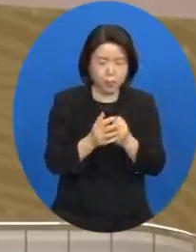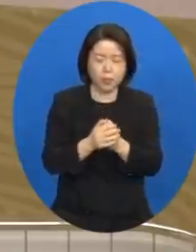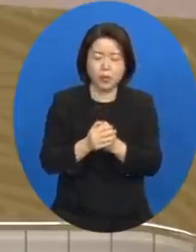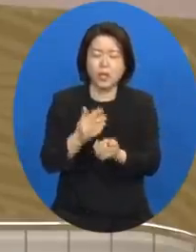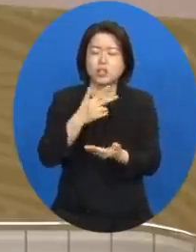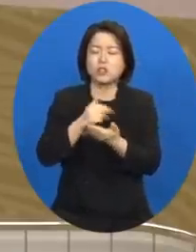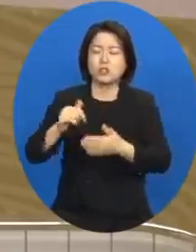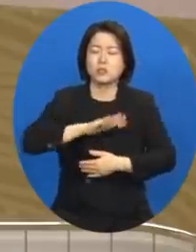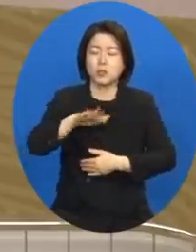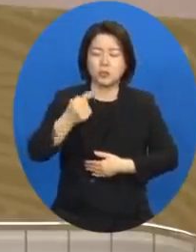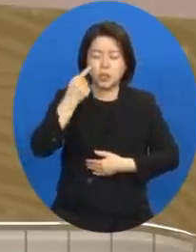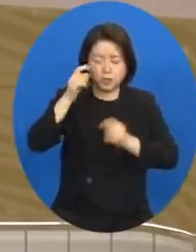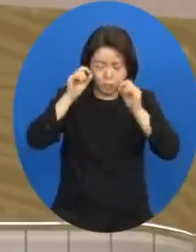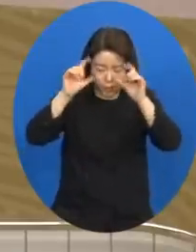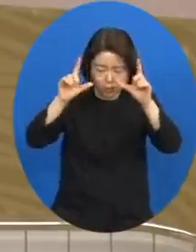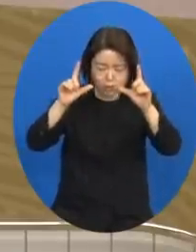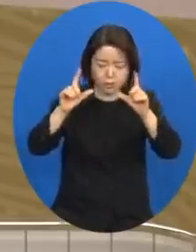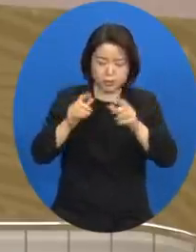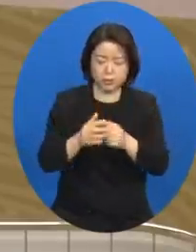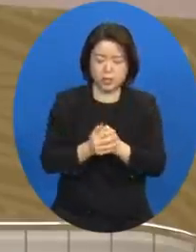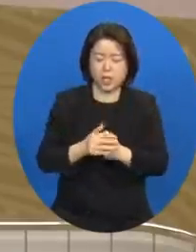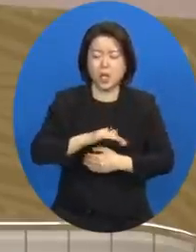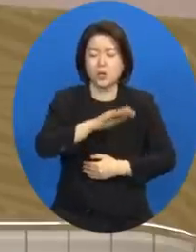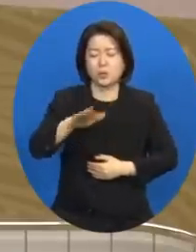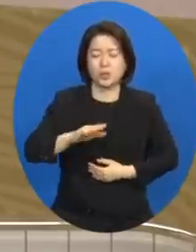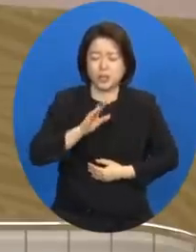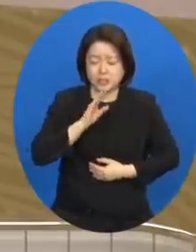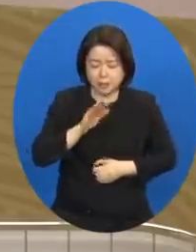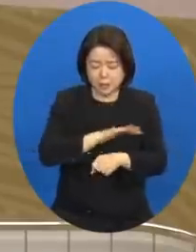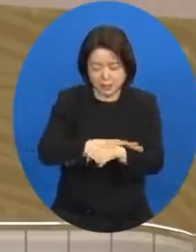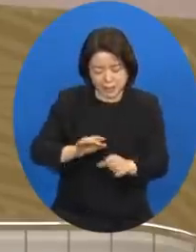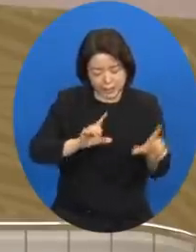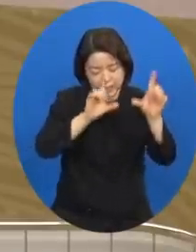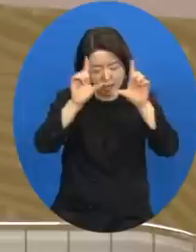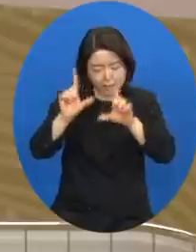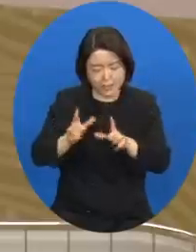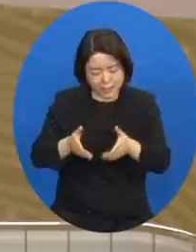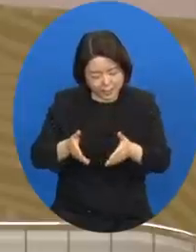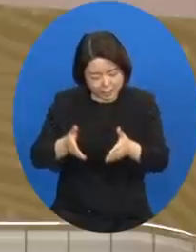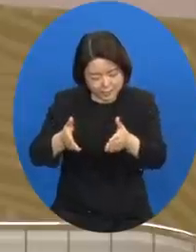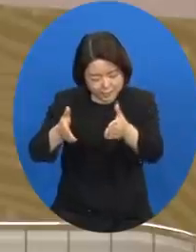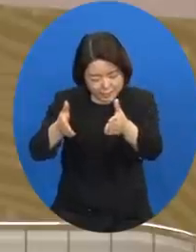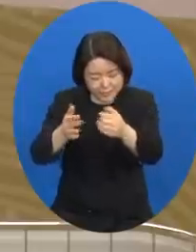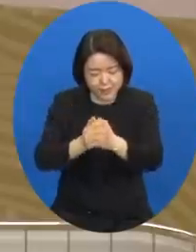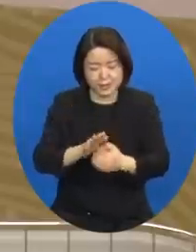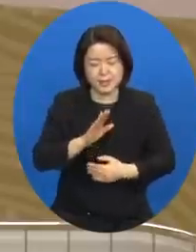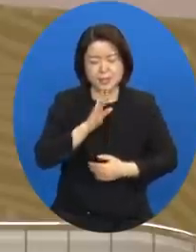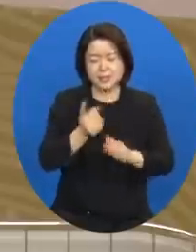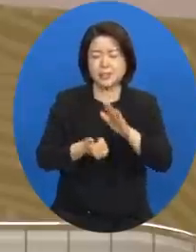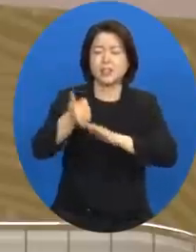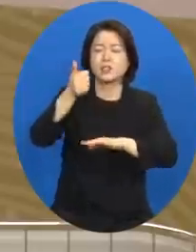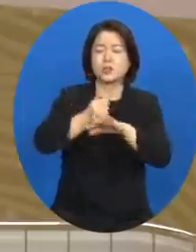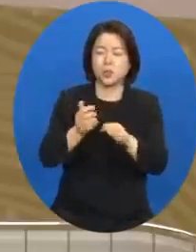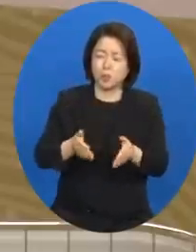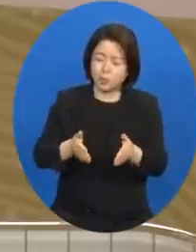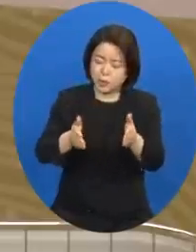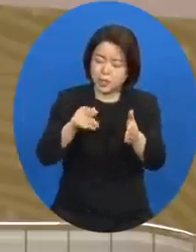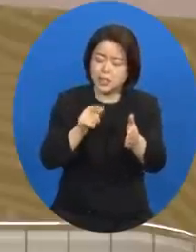주님께서 우리의 눈을 열어 우리가 정말 잘 사는 길, 진짜 성공의 길